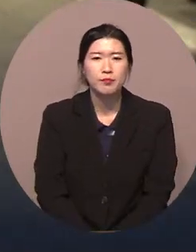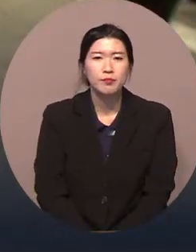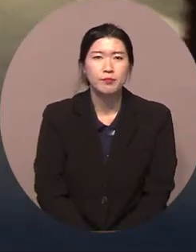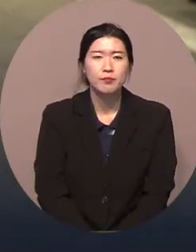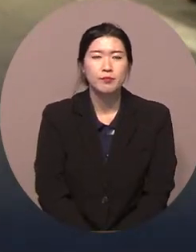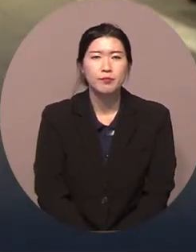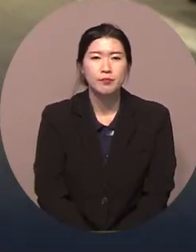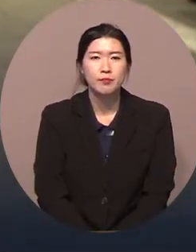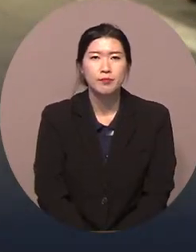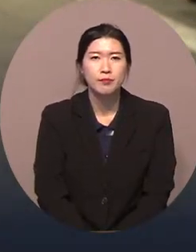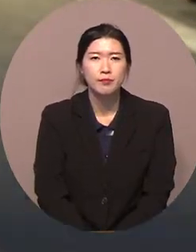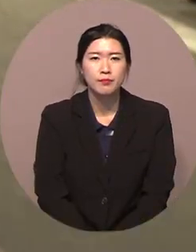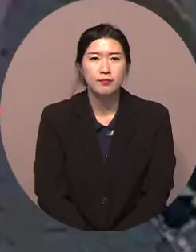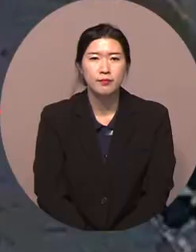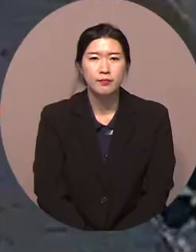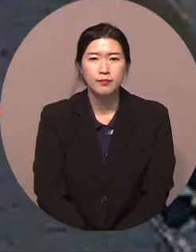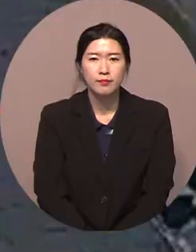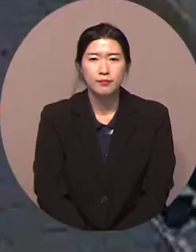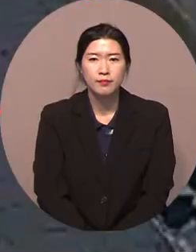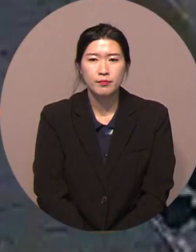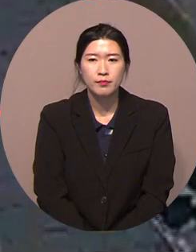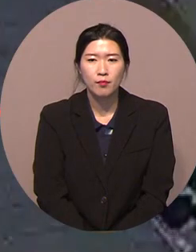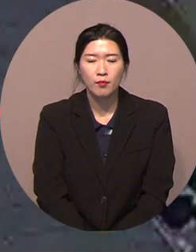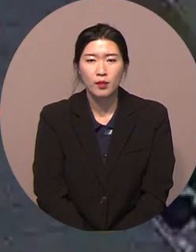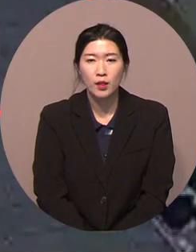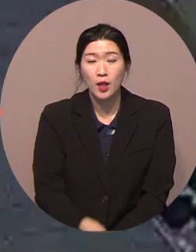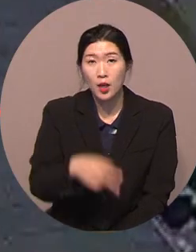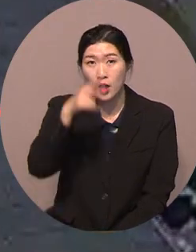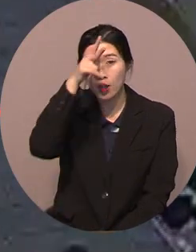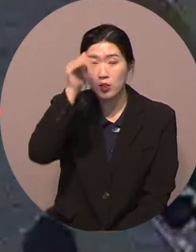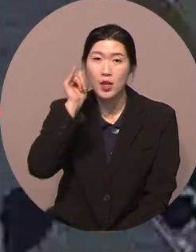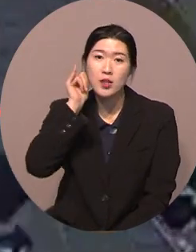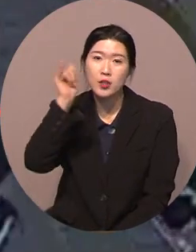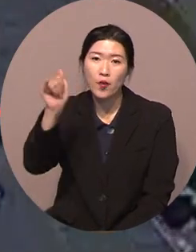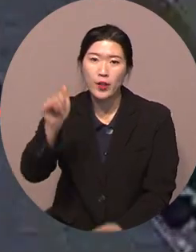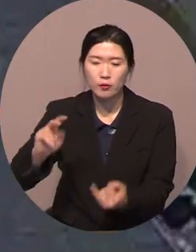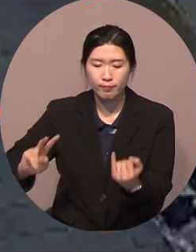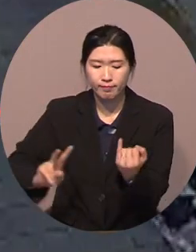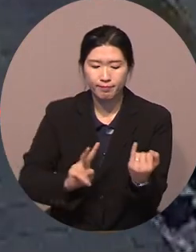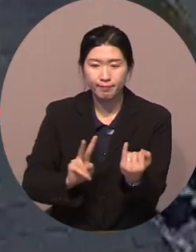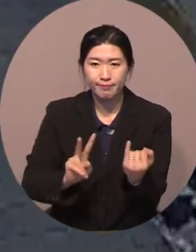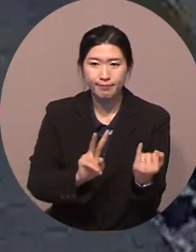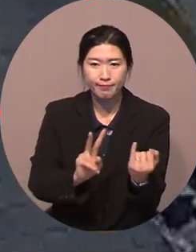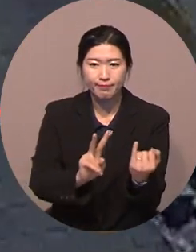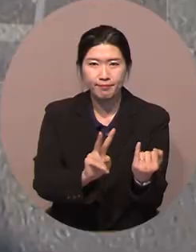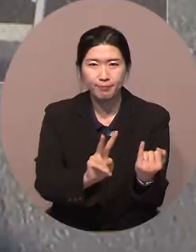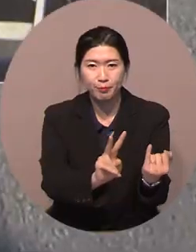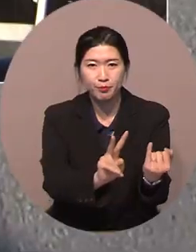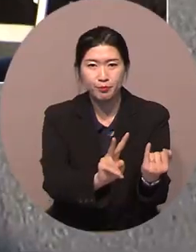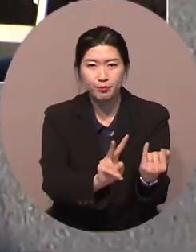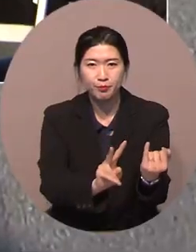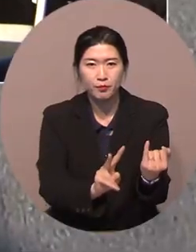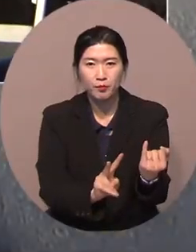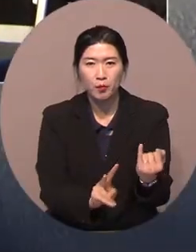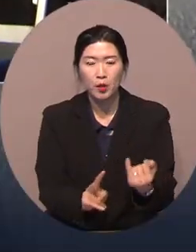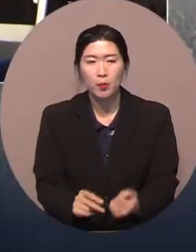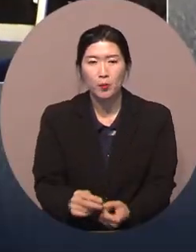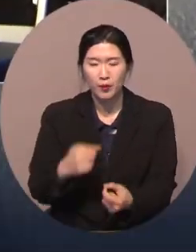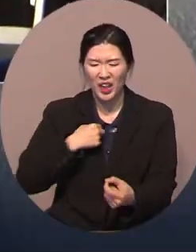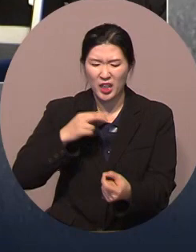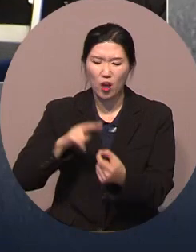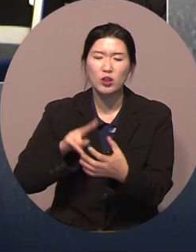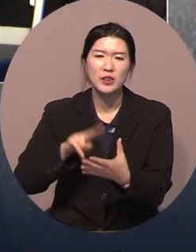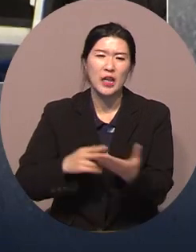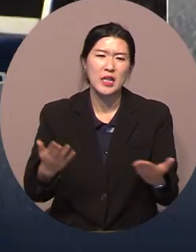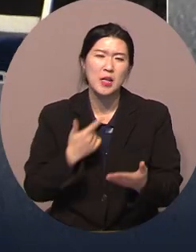같다 살짝 얘기를 했죠. 바로 경찰에 신고한 이들은 여성의 뒤를 밟았습니다. 형사부서에서 근무를